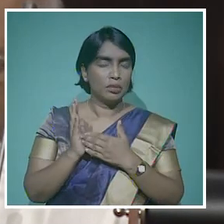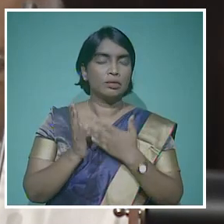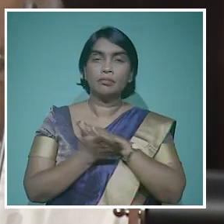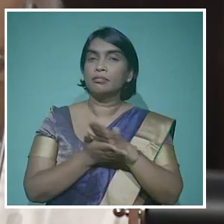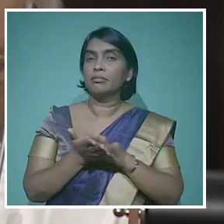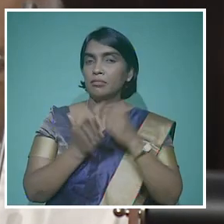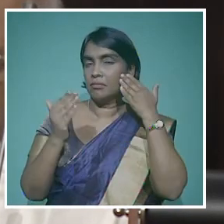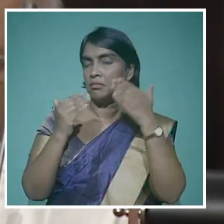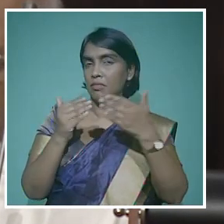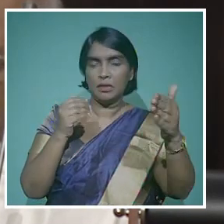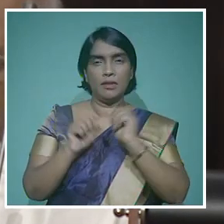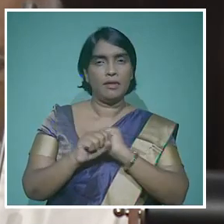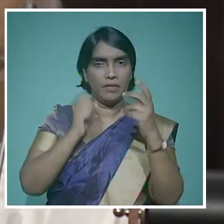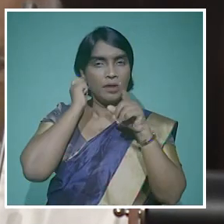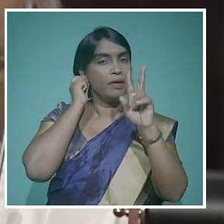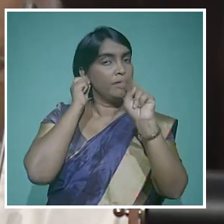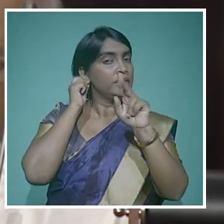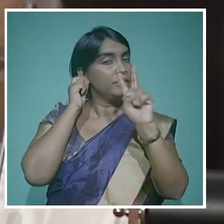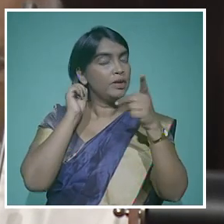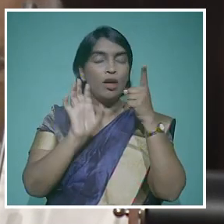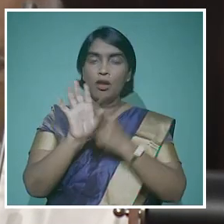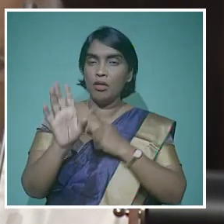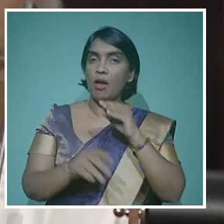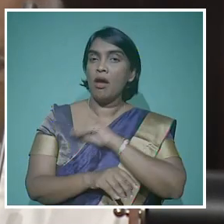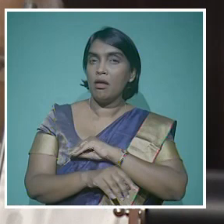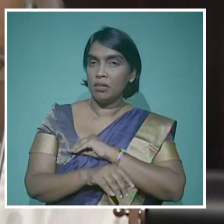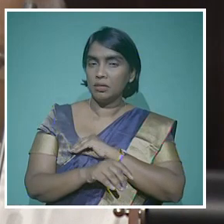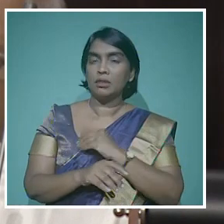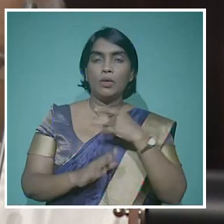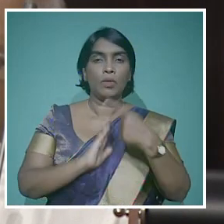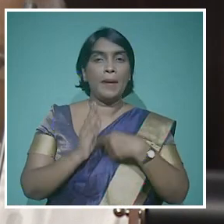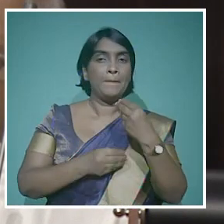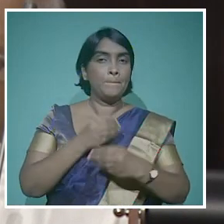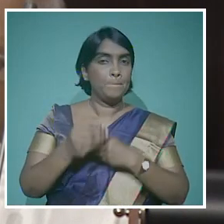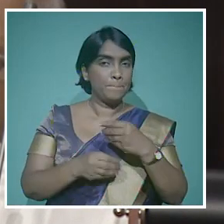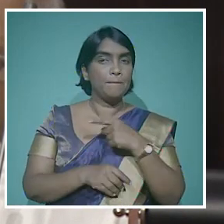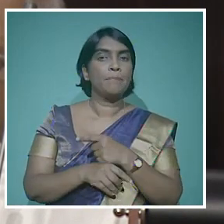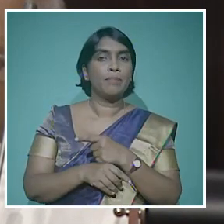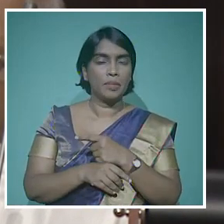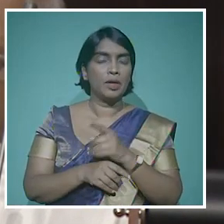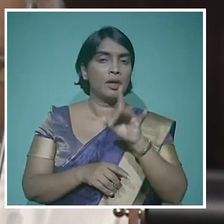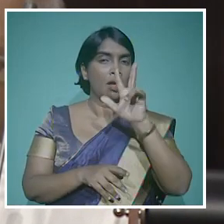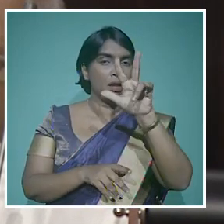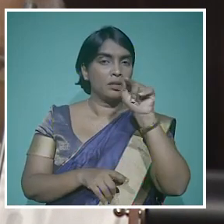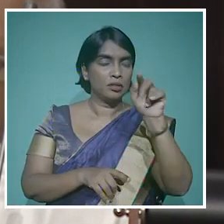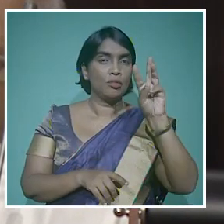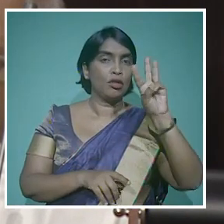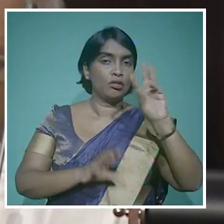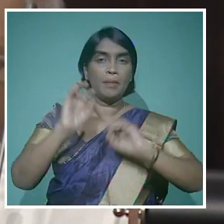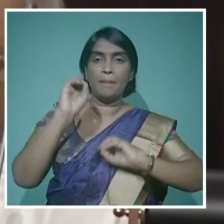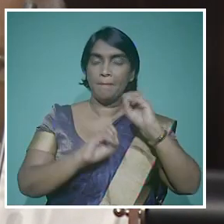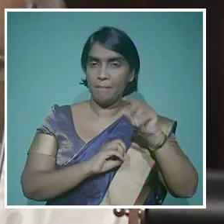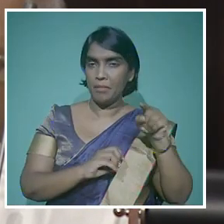පැහැදිලි කිරීම අවශ්‍ය වන්නේ නැහැ. 2021 වසරේදී ආදායම දළ දේශීය නිෂ්පාදනයේ 8.3%